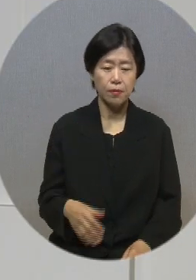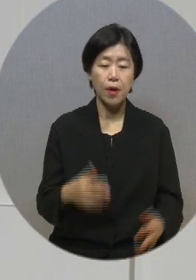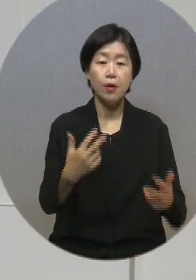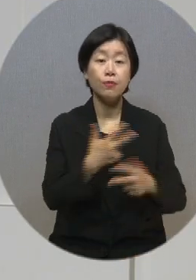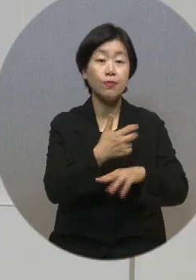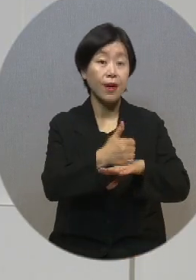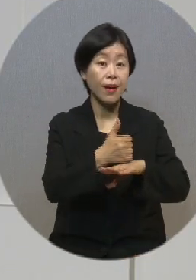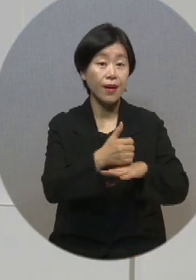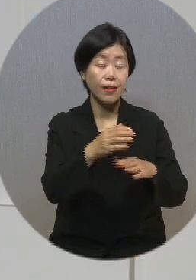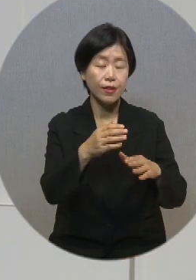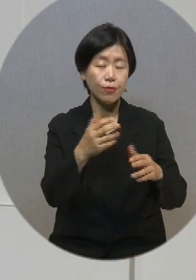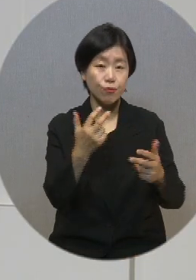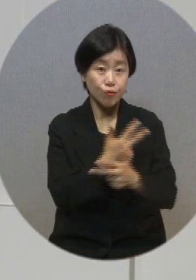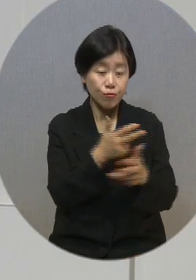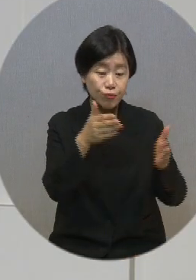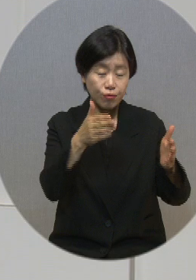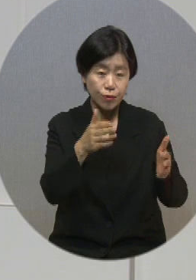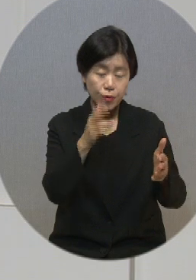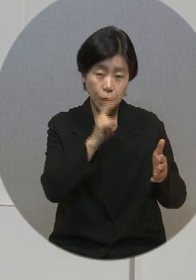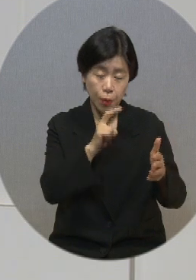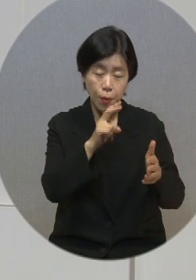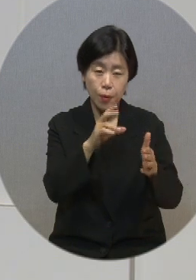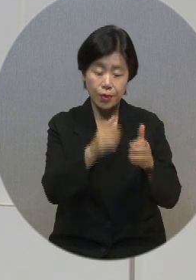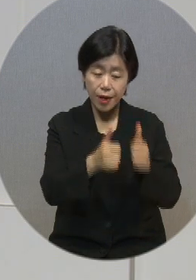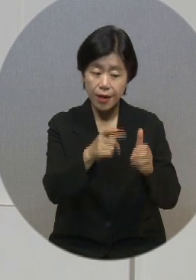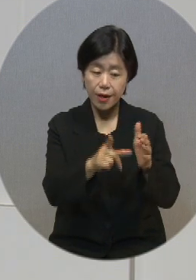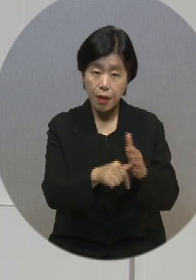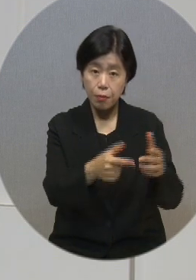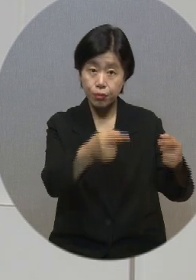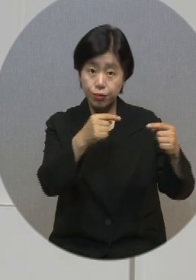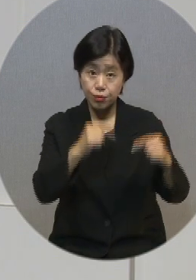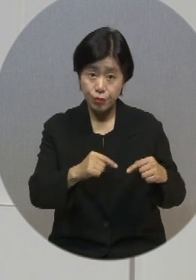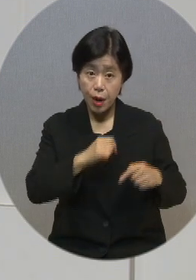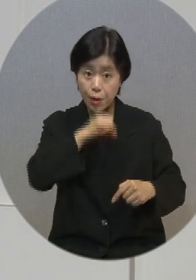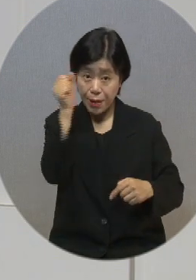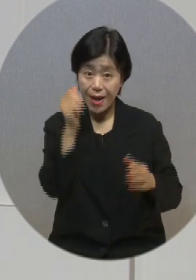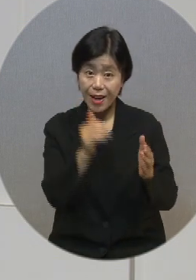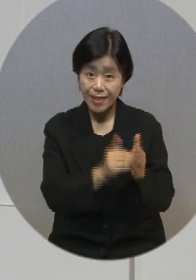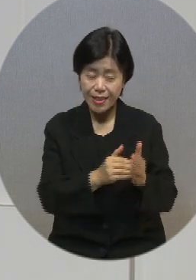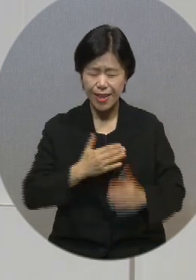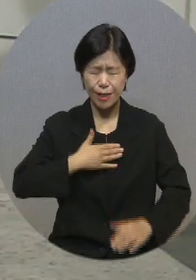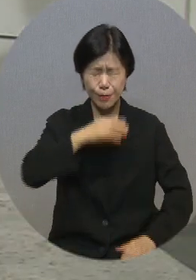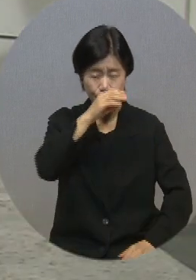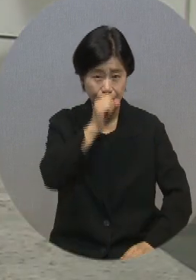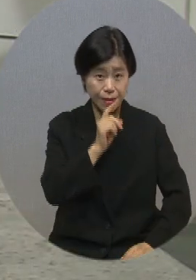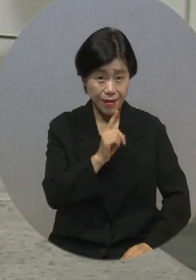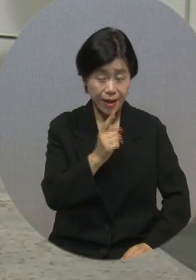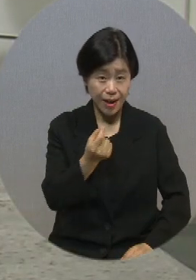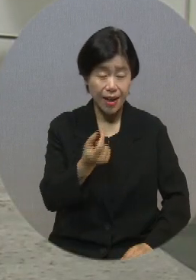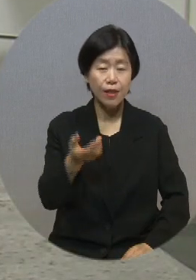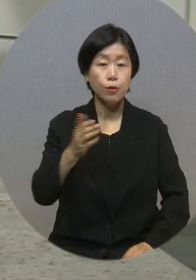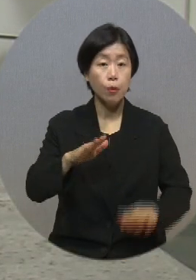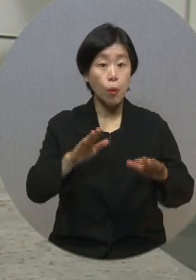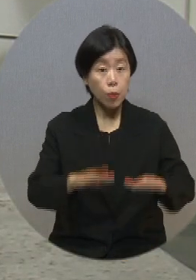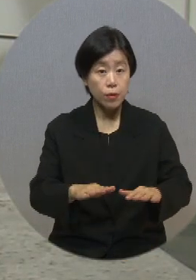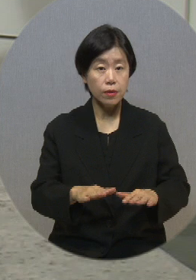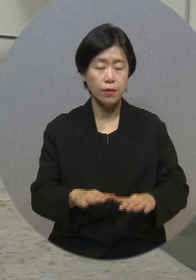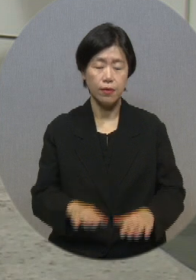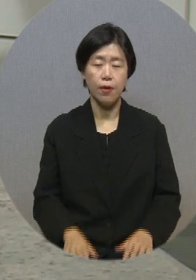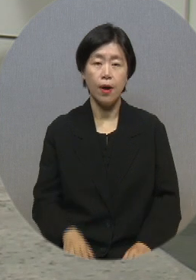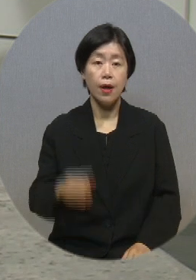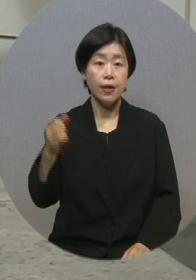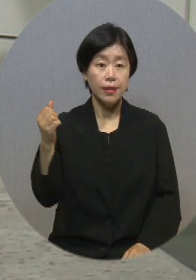만일 오늘 월간 결선에서 또 이제 우승을 하시게 되면 상금이 있거든요. 있죠. 네. 예. 와.